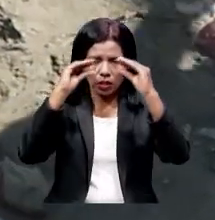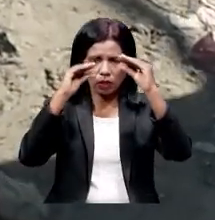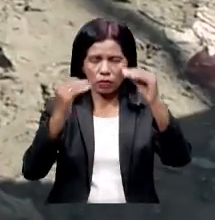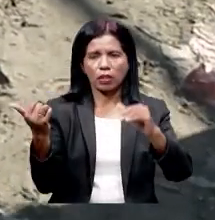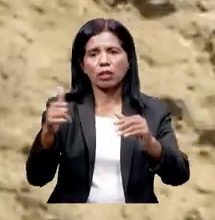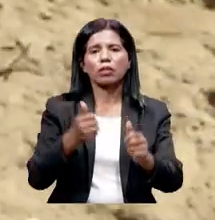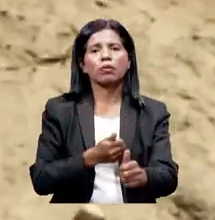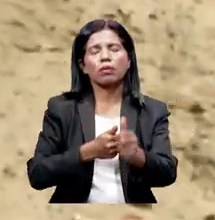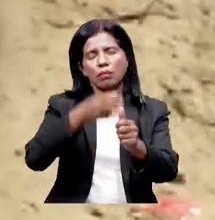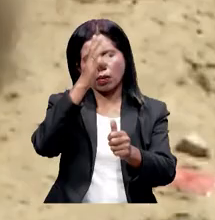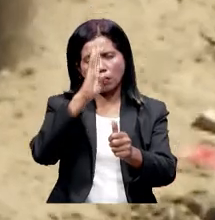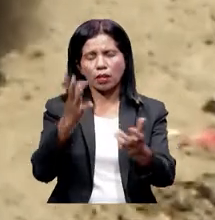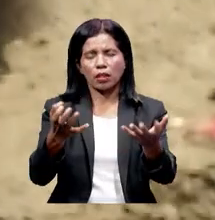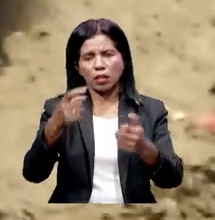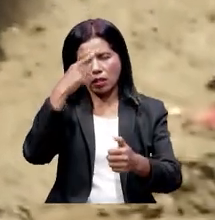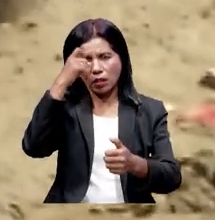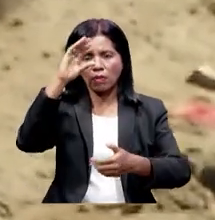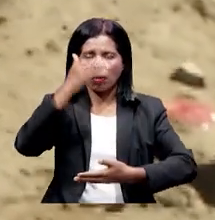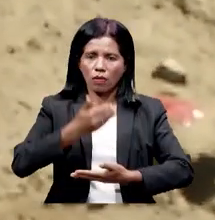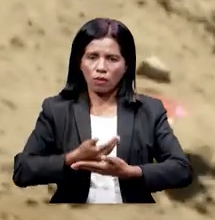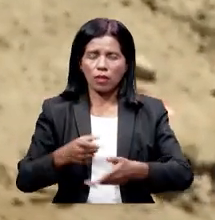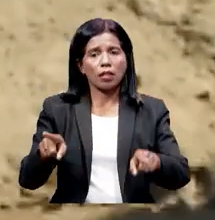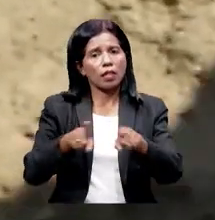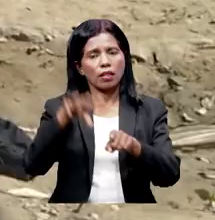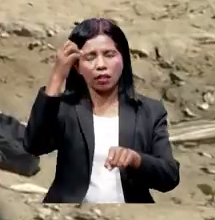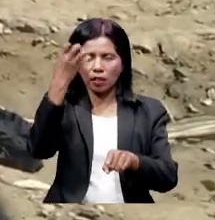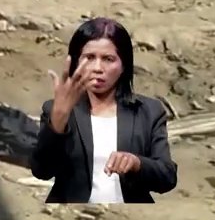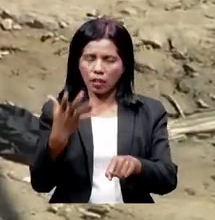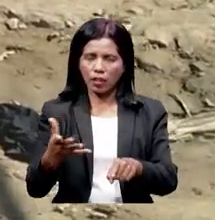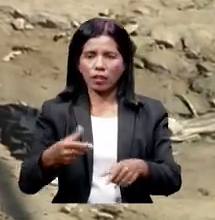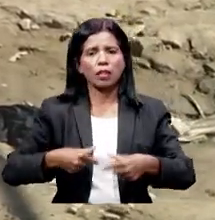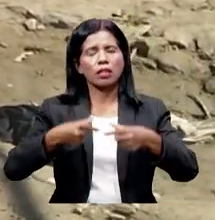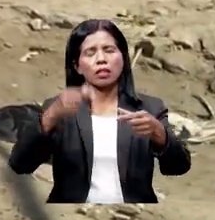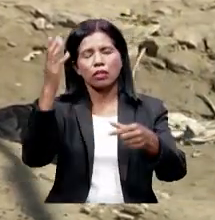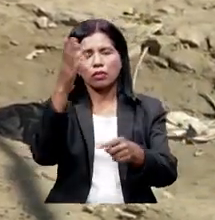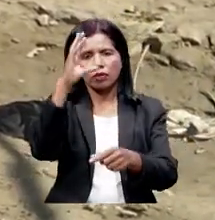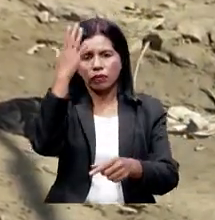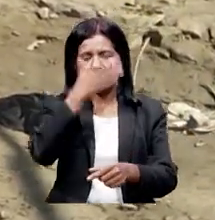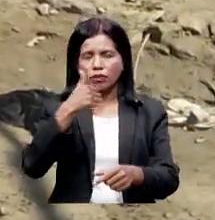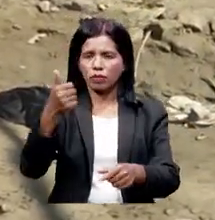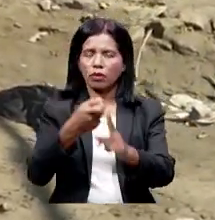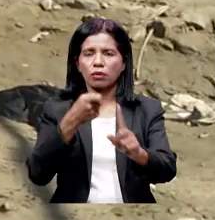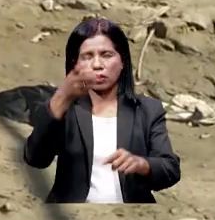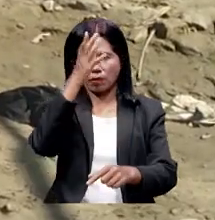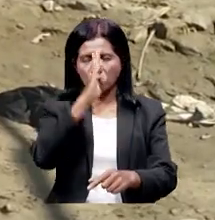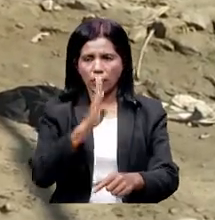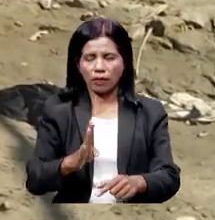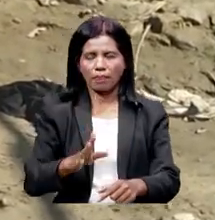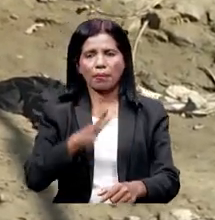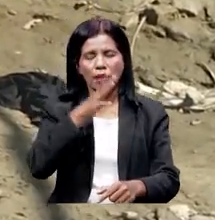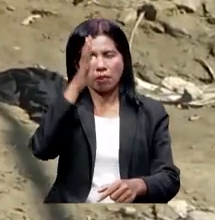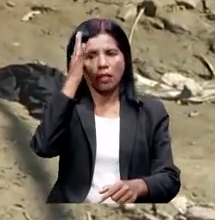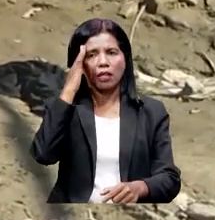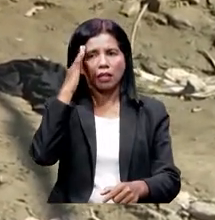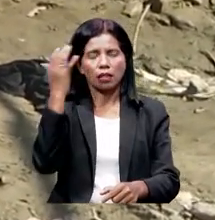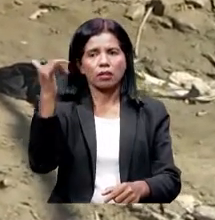kria karak tamba oang hanesa ngrasa ida no presente furak li husi maromak. Ia ina ngamang balu rekuniese